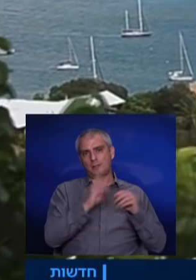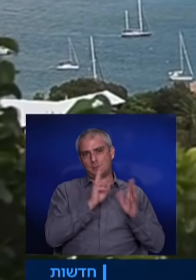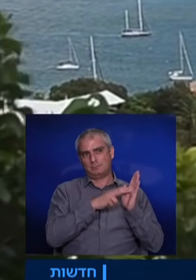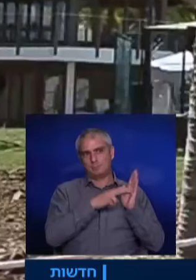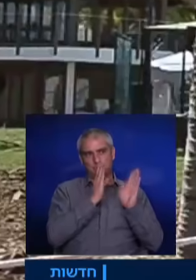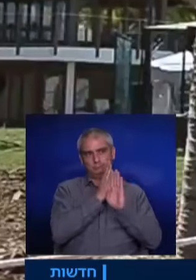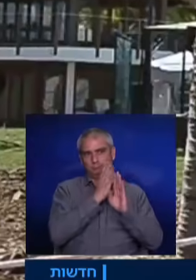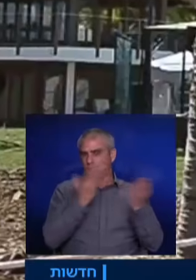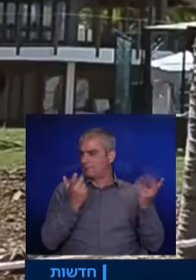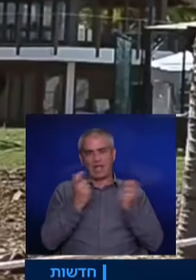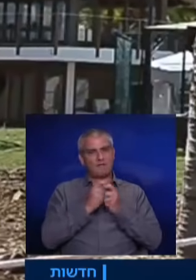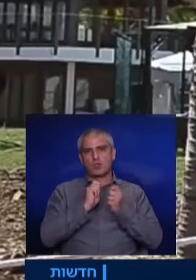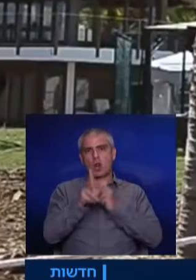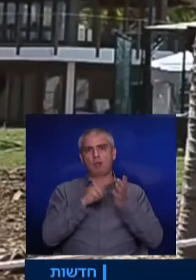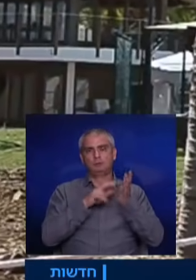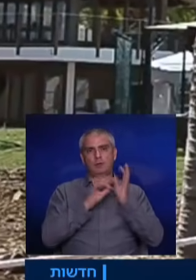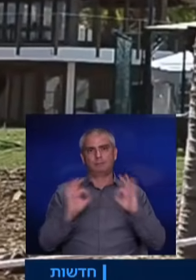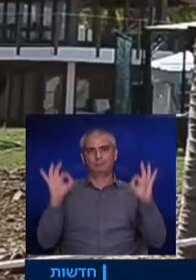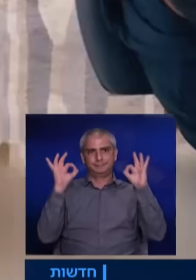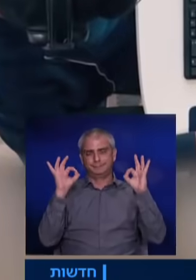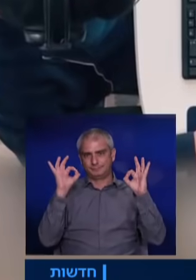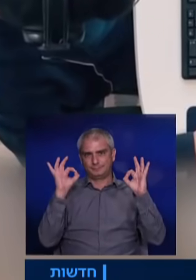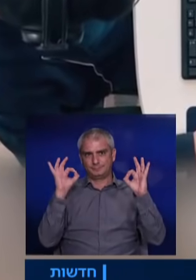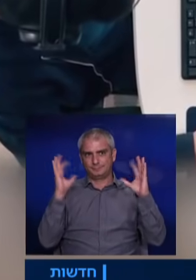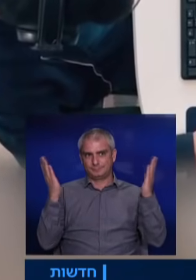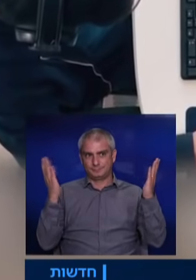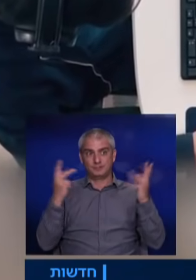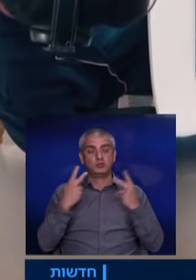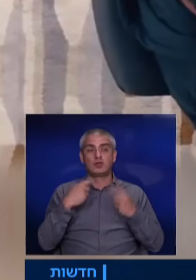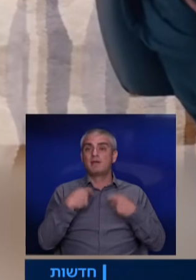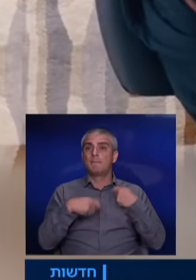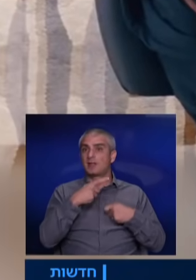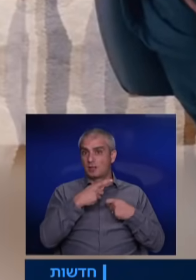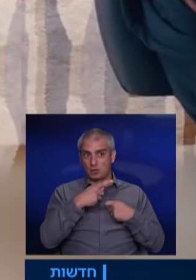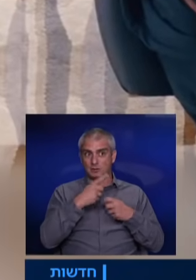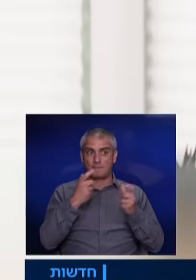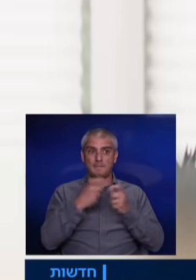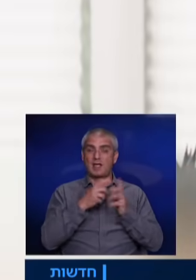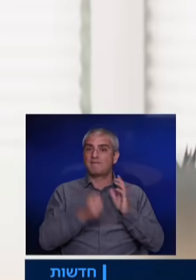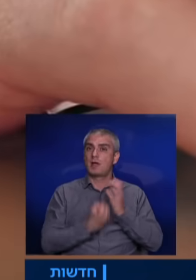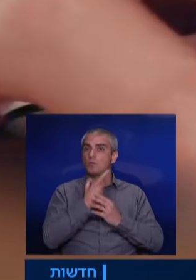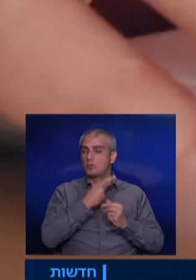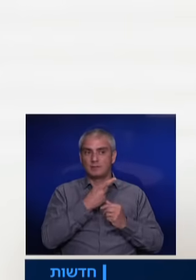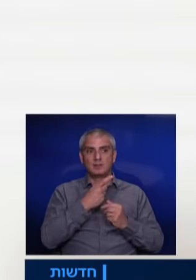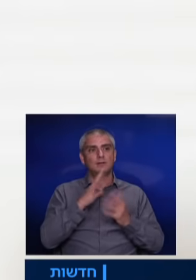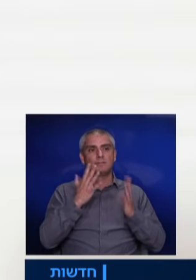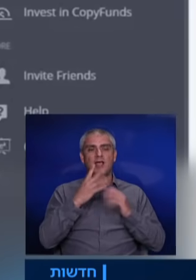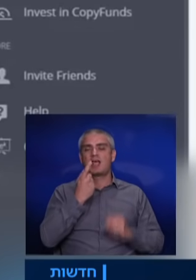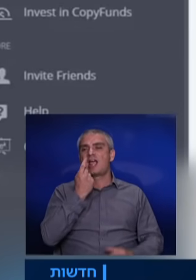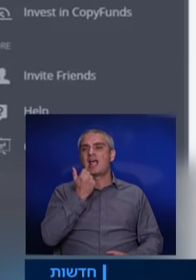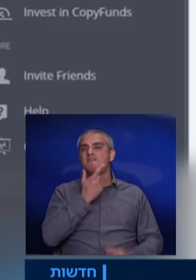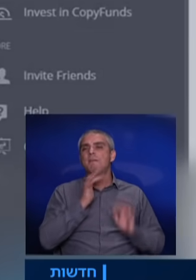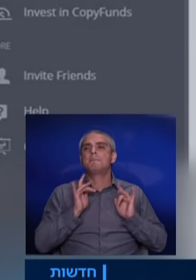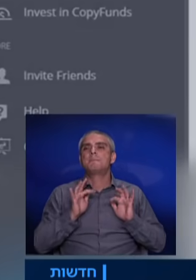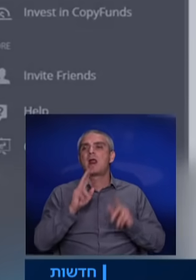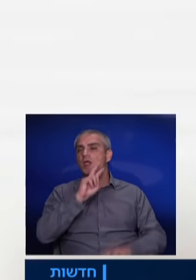שבו חברות לא משלמות מיסים. שווי המניות של ברקת בחברה המונפקת יעמוד על כרבע מיליארד